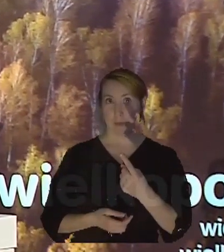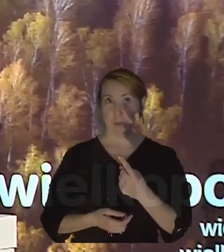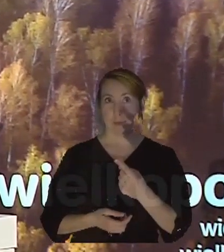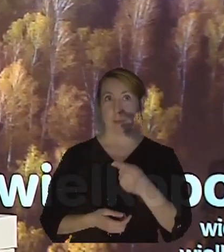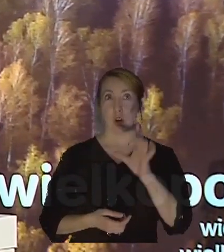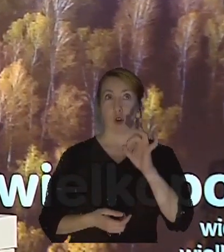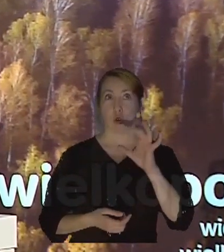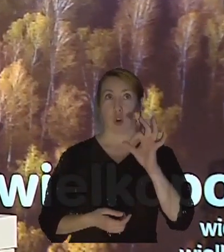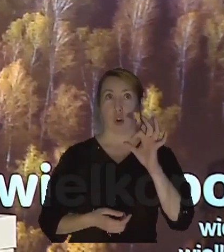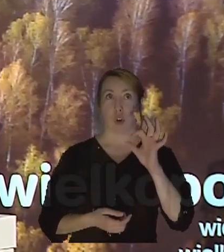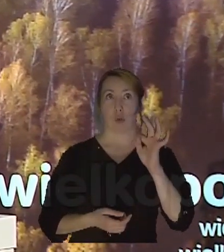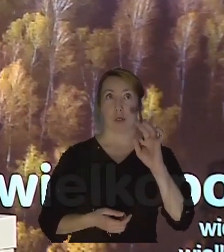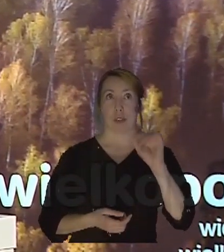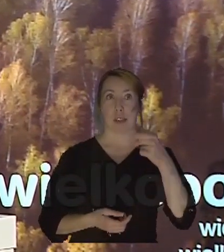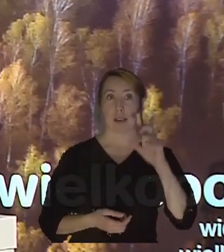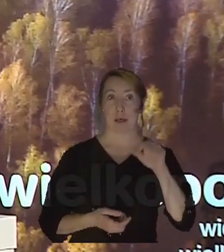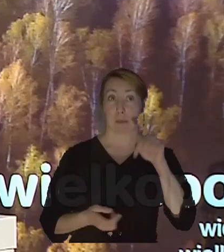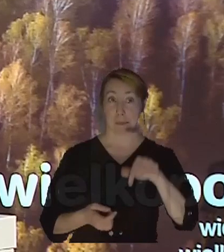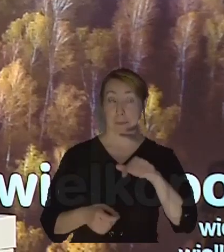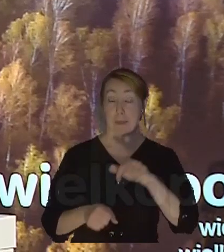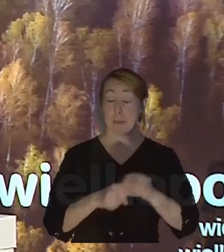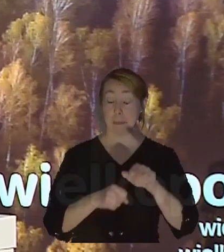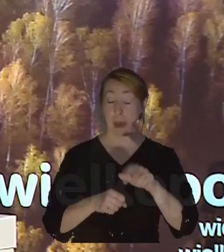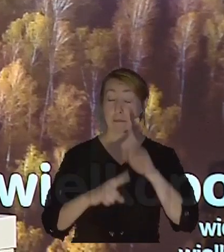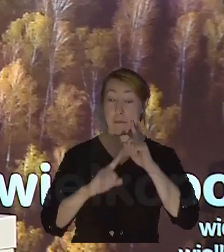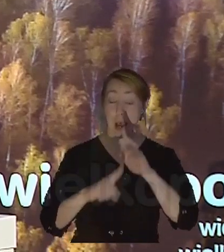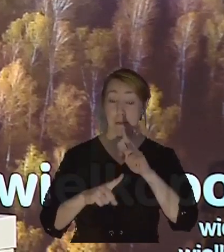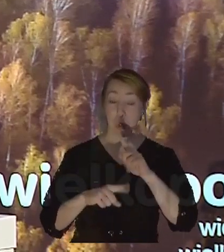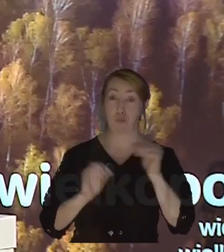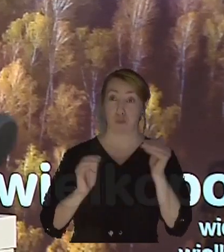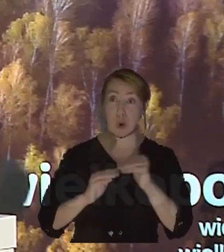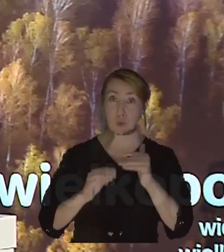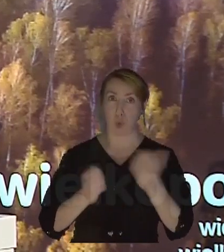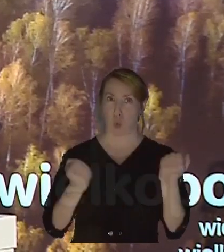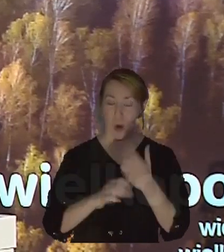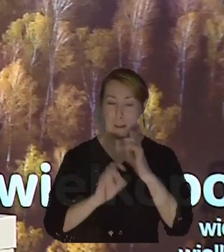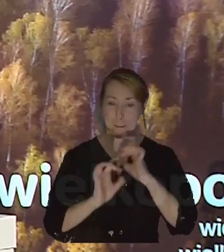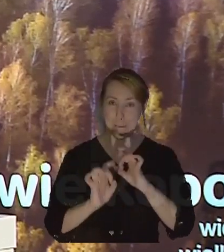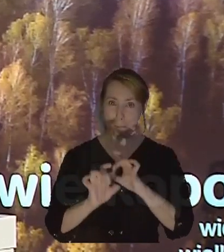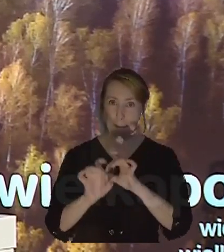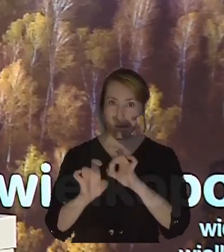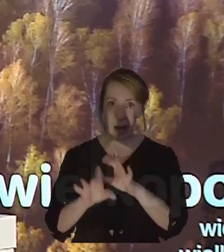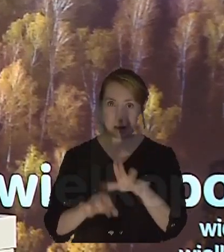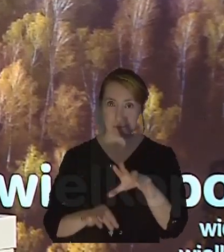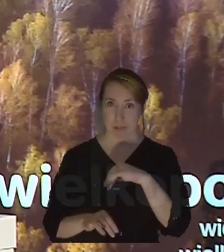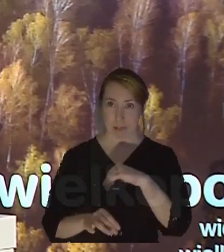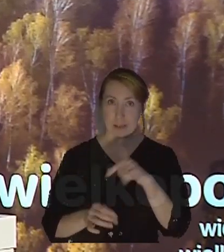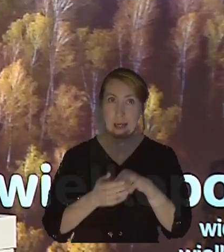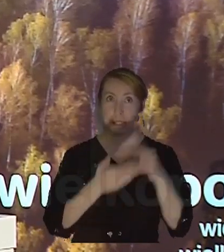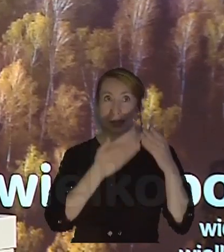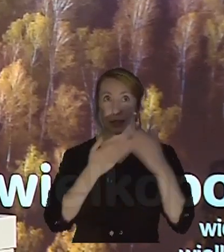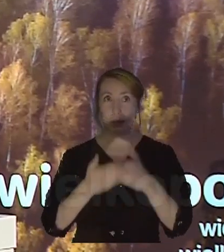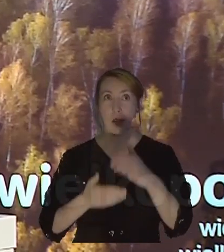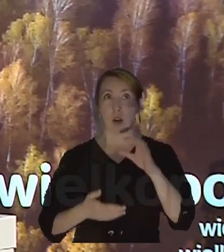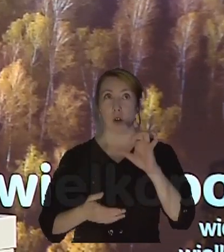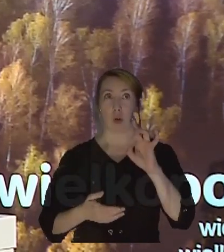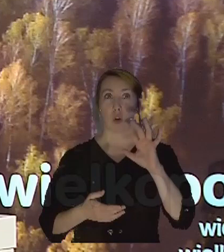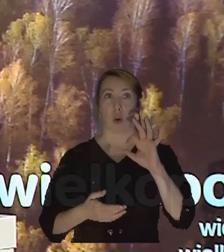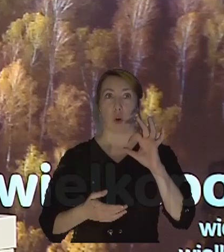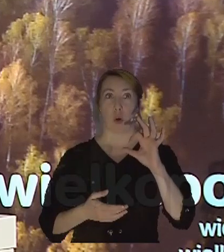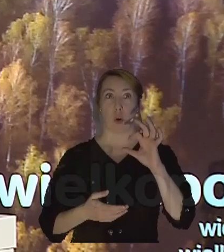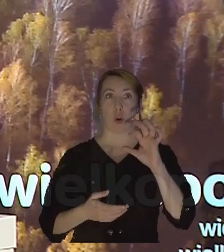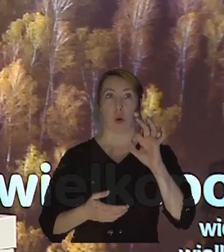pojawił. Tam możecie Państwo naprawdę bardzo dobrze się nabiegać i zapraszamy do gościńca. Ja muszę tutaj